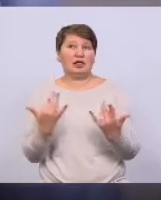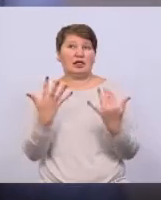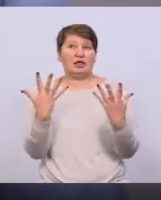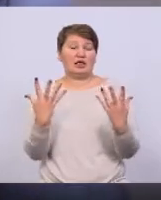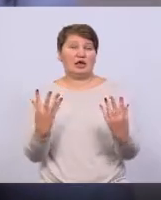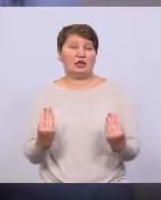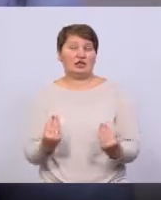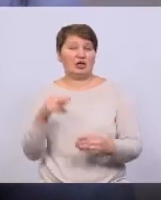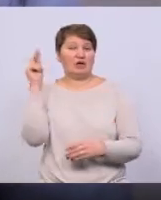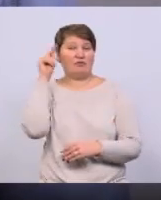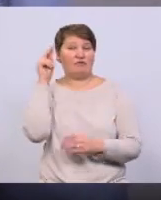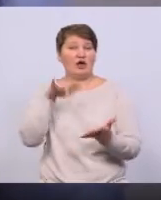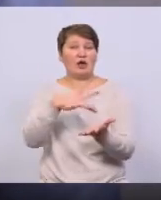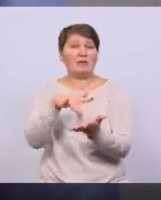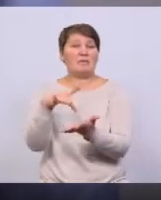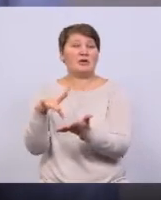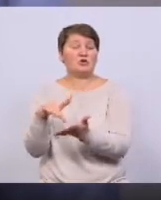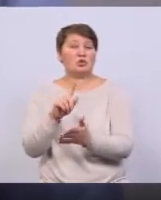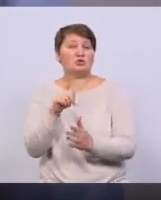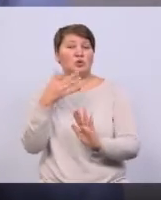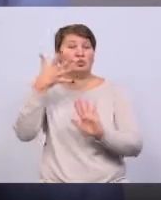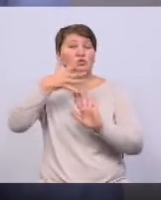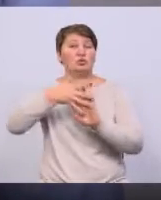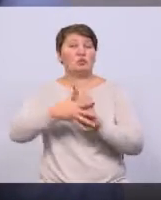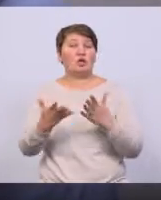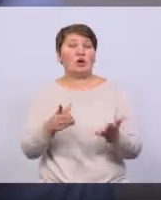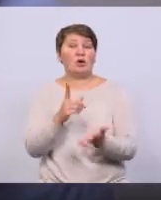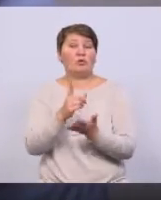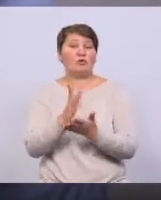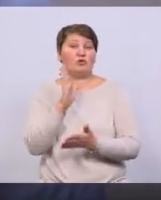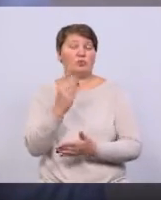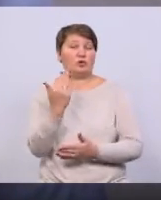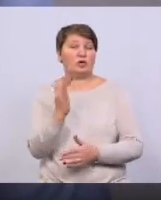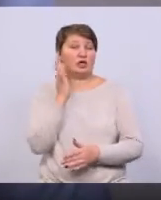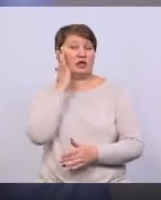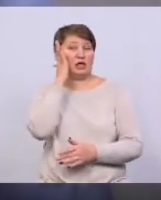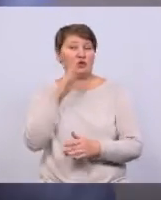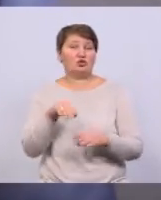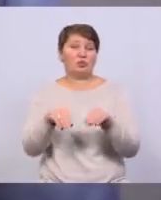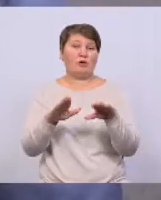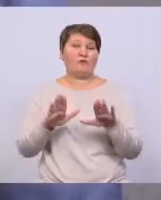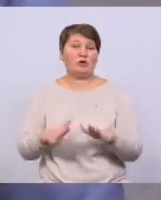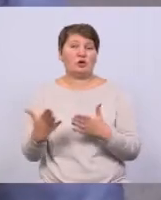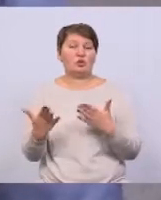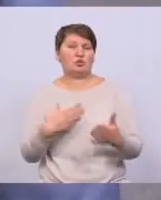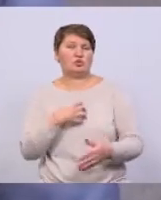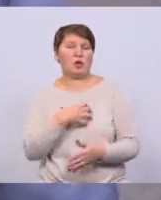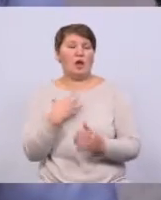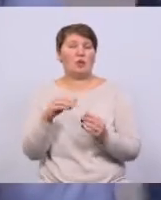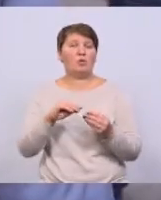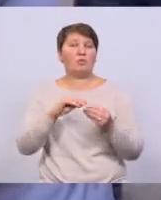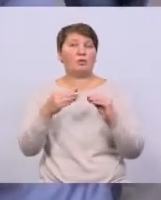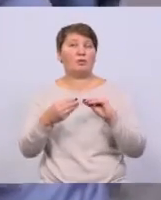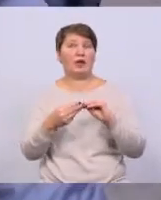якраз вивчають місто, щоб зрозуміти, якою має бути їх ідея, щоб вирішити якусь локальну проблему. Але так з першого